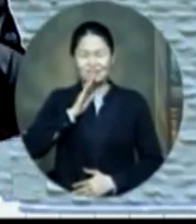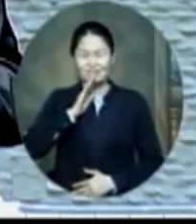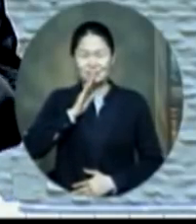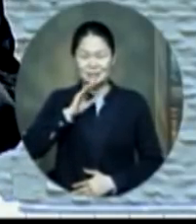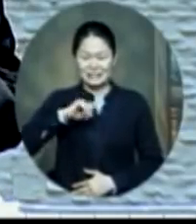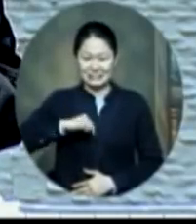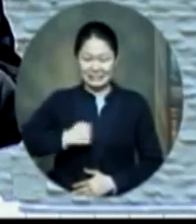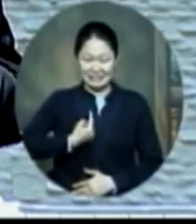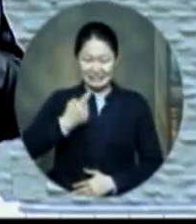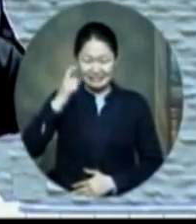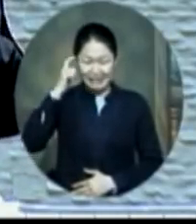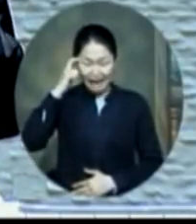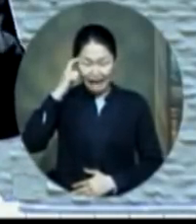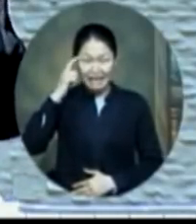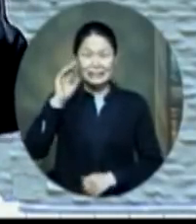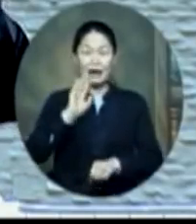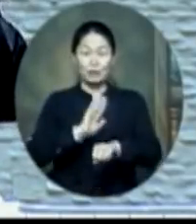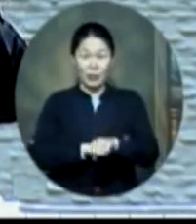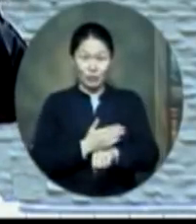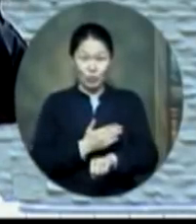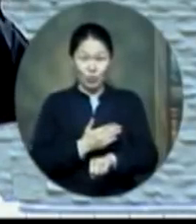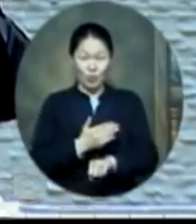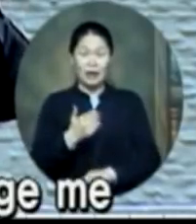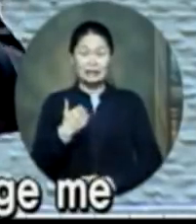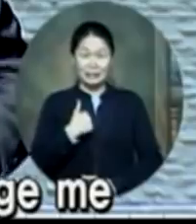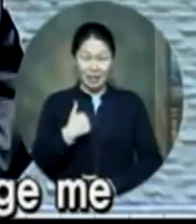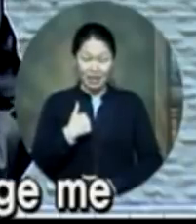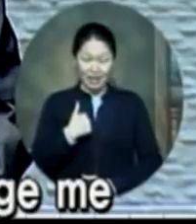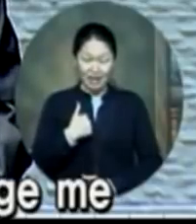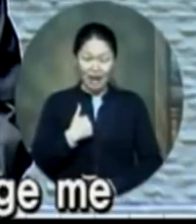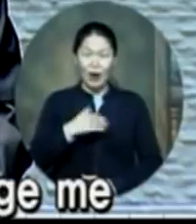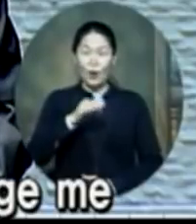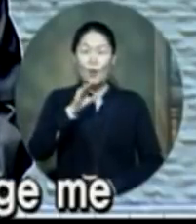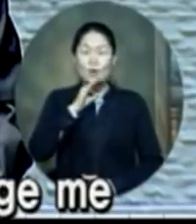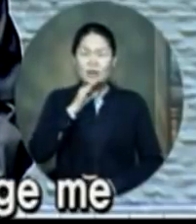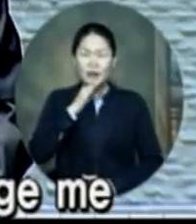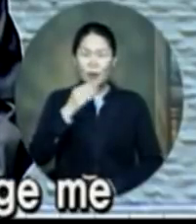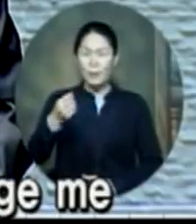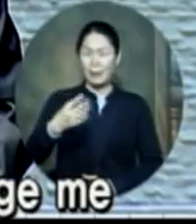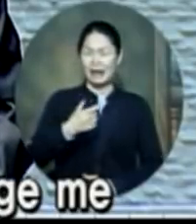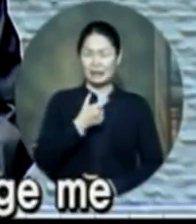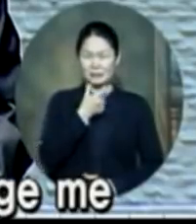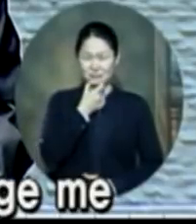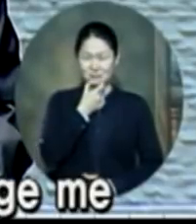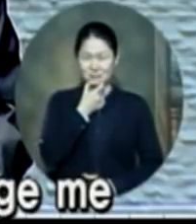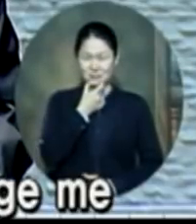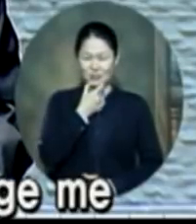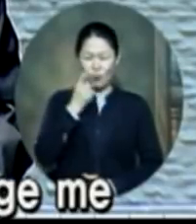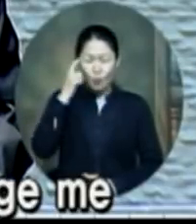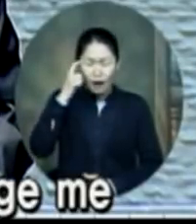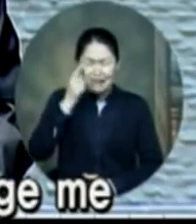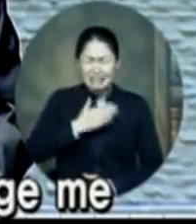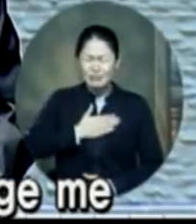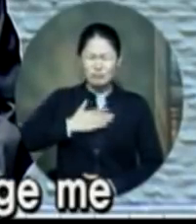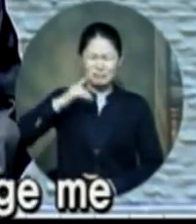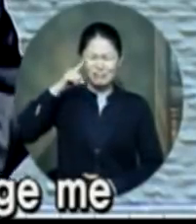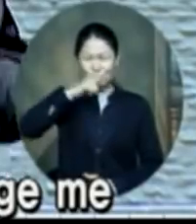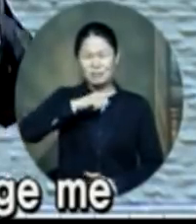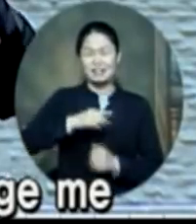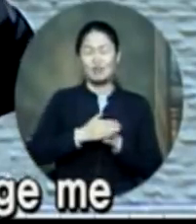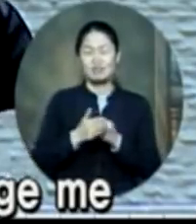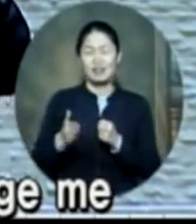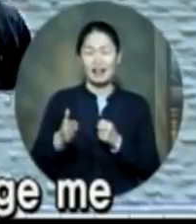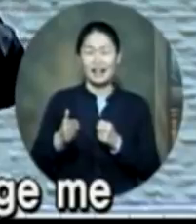자기 생각이 잘못됐고 제 생각이 옳았다고 말을 못하겠더라는 겁니다. 기분이 나빠서.